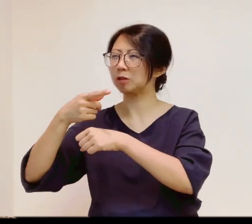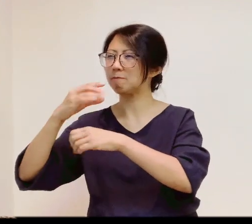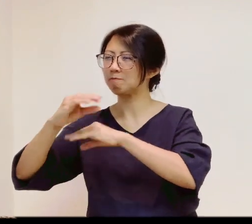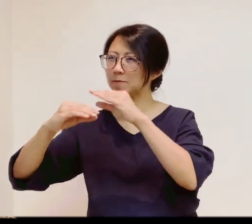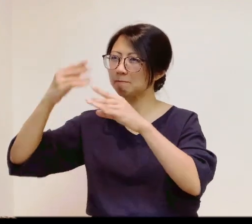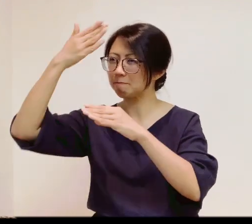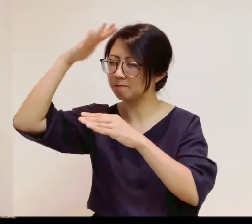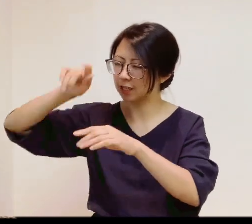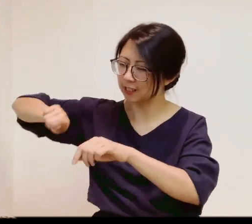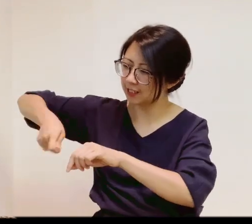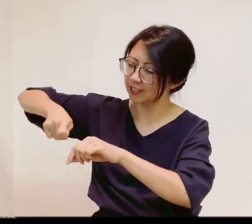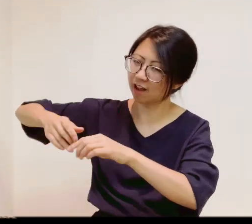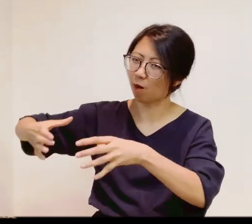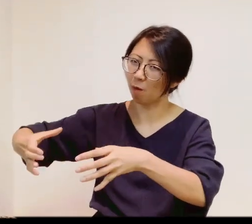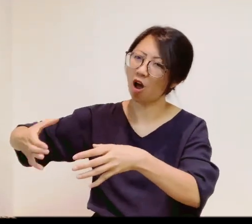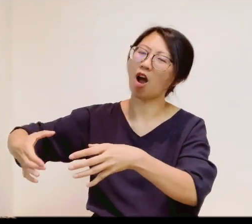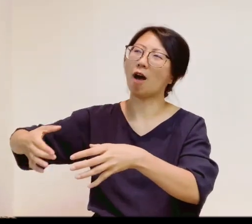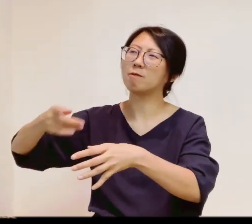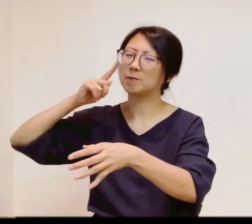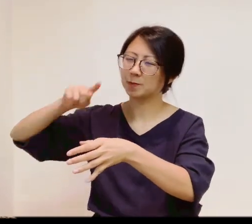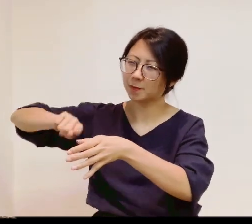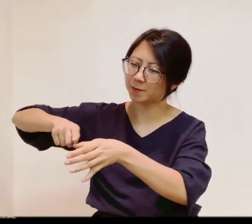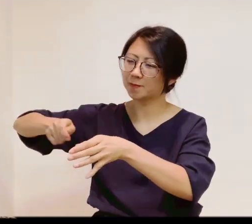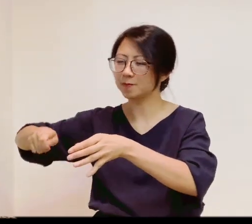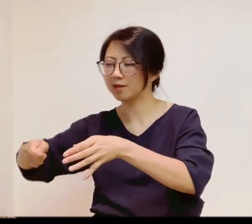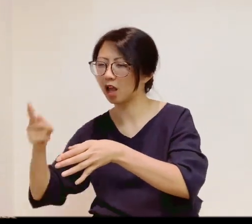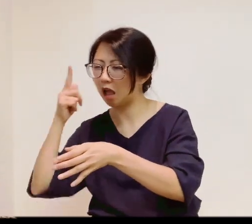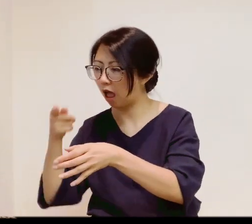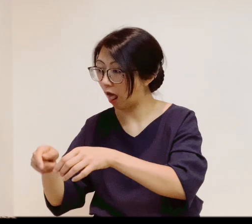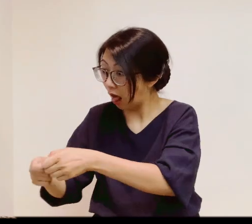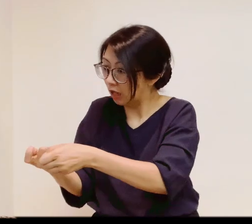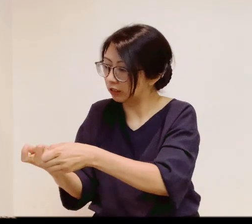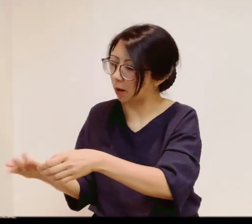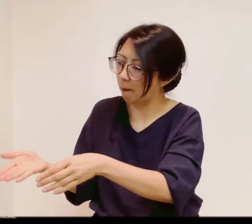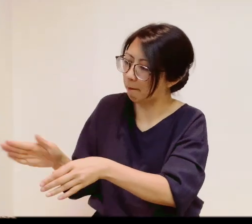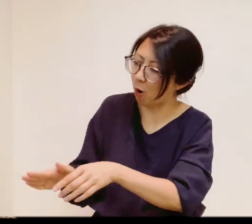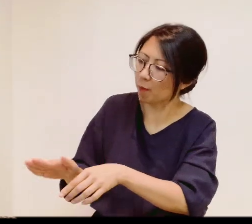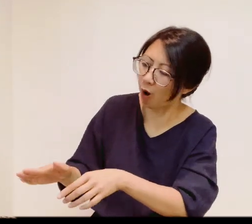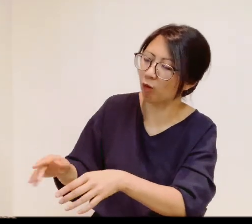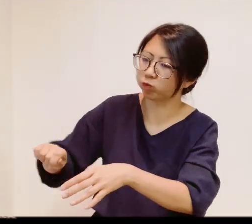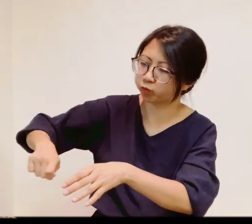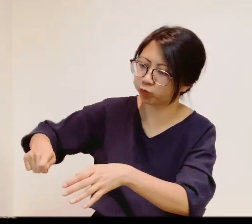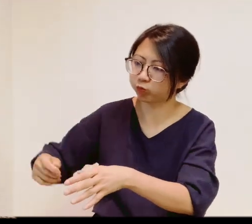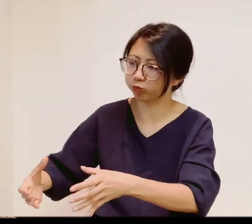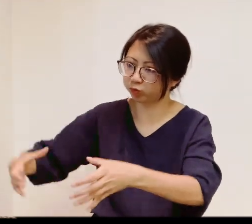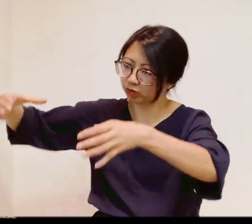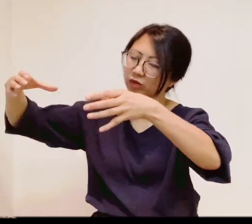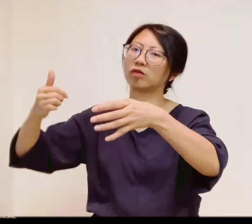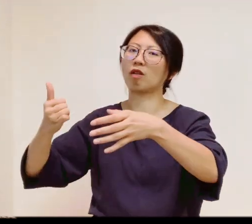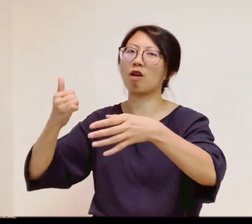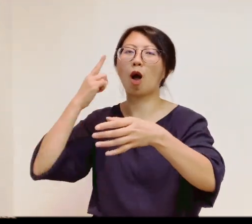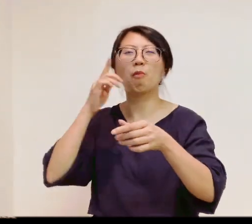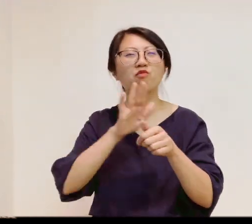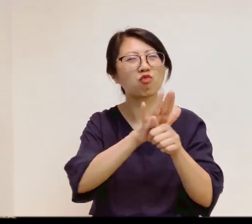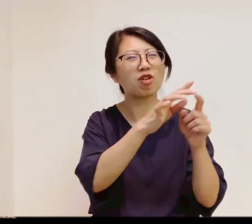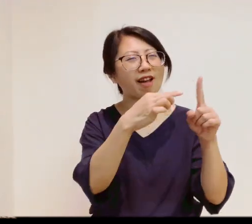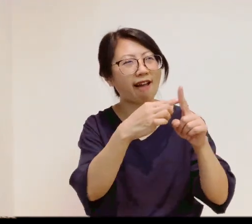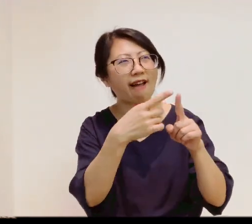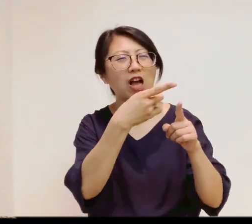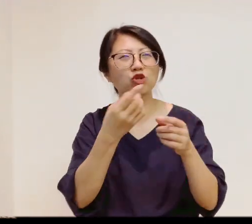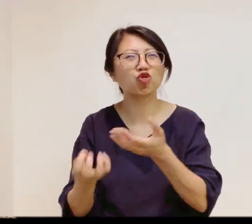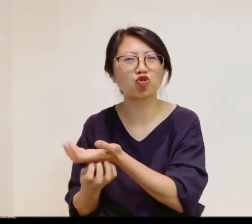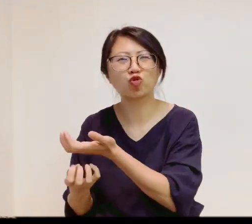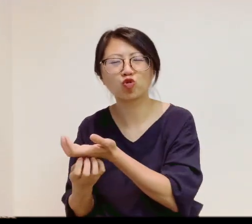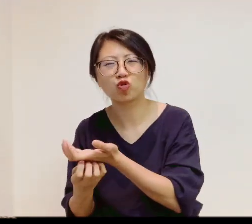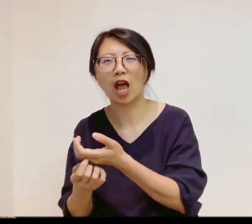子，譬如好似呢個主角咁樣，佢係一個工程師啦。咁佢又識得去修理一啲嘢啦。咁佢見到一個穿咗窿嘅一個煲仔咧，